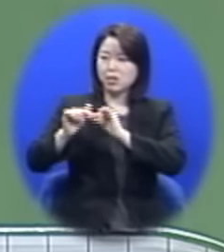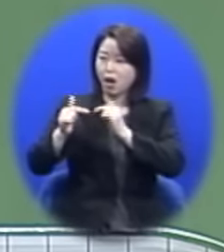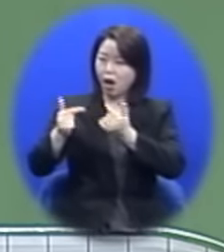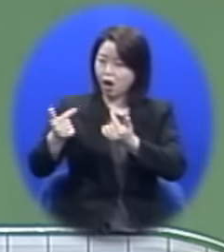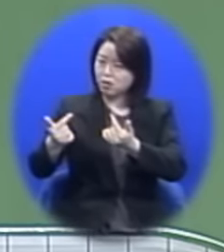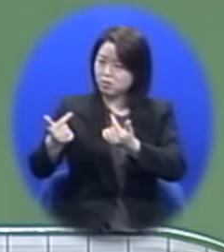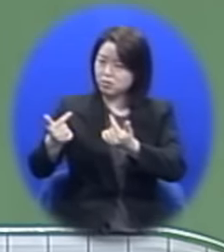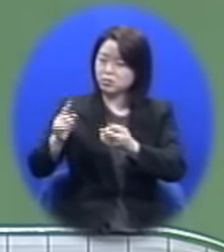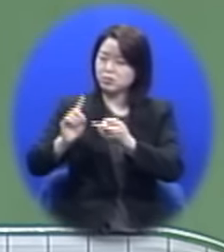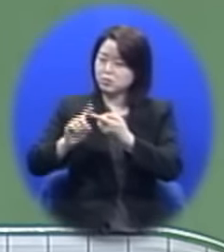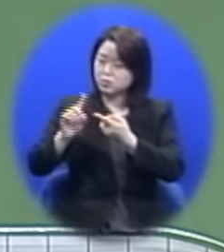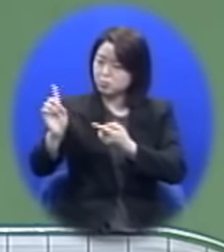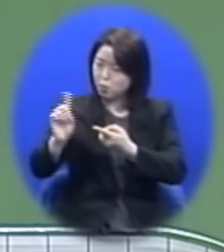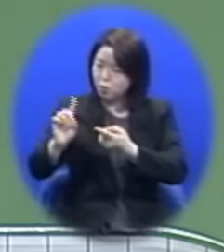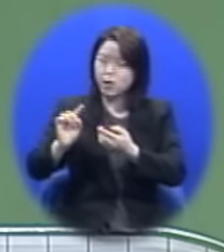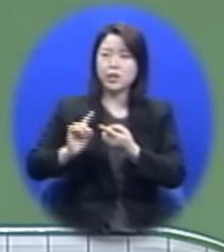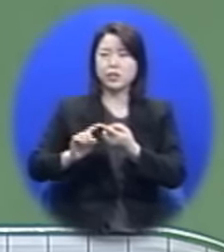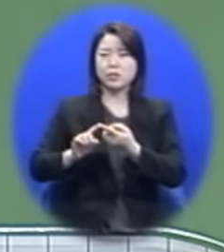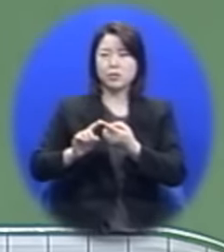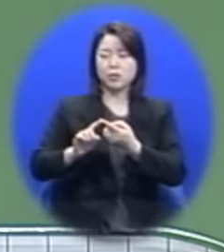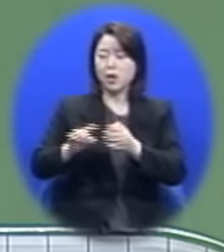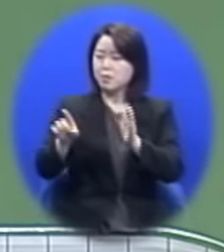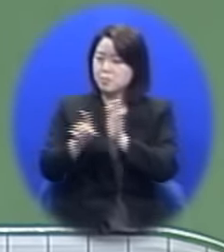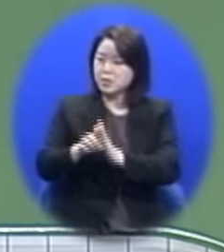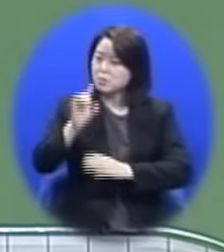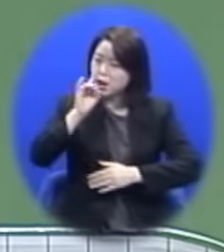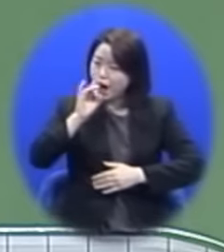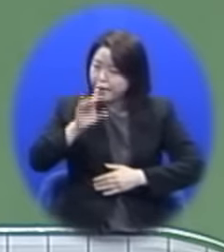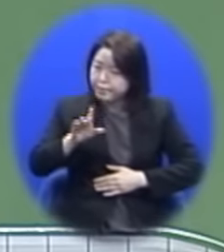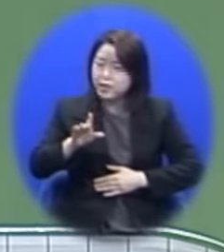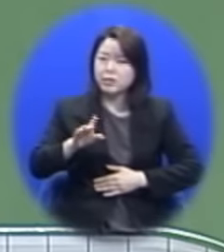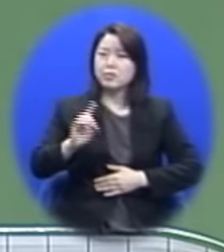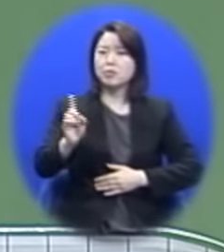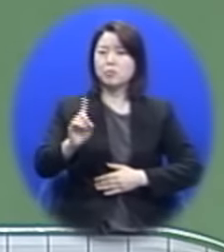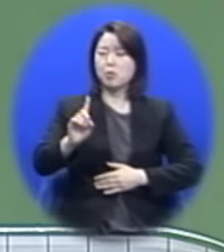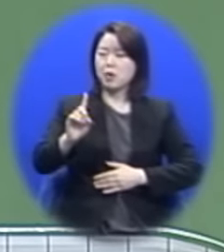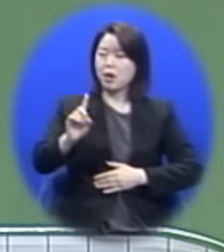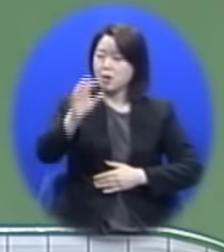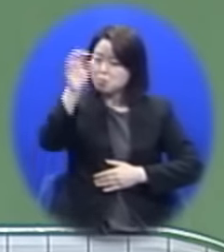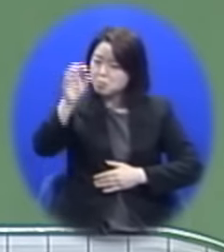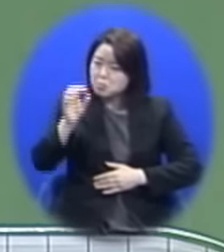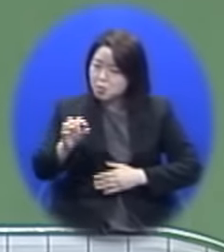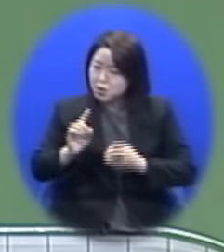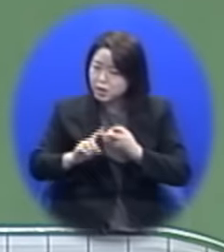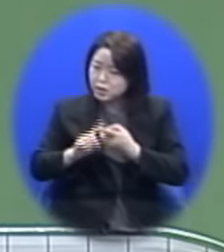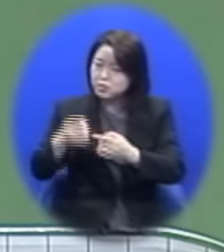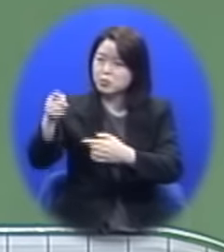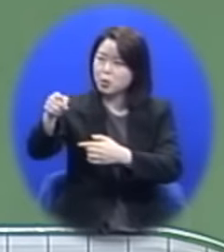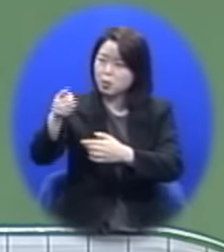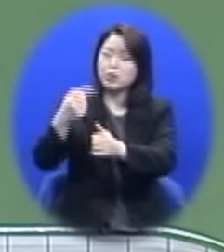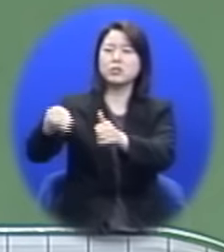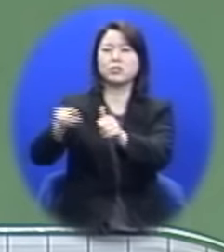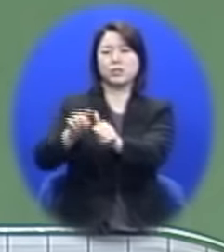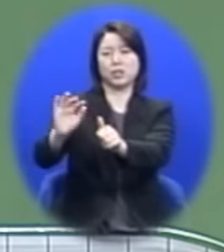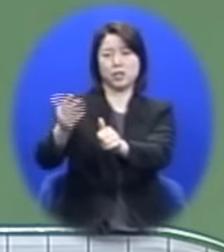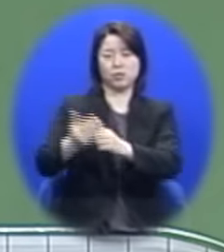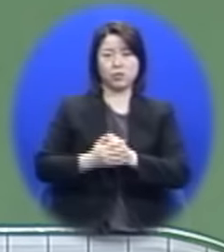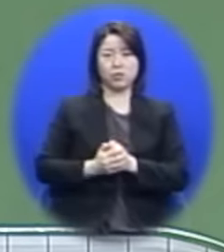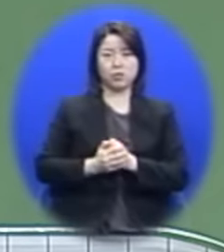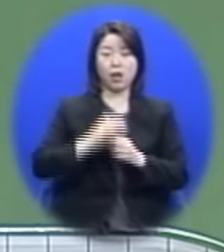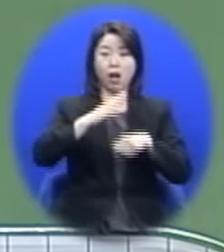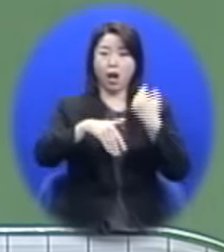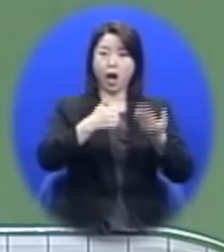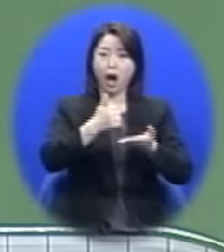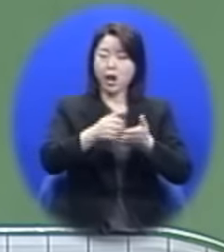대상이 못 되고 도저히 믿어서도 안 되는 그런 대상을 의지하게 됩니다. 하나님이